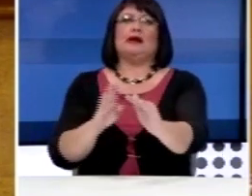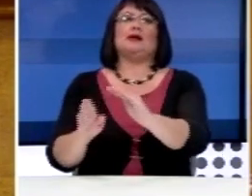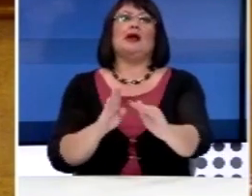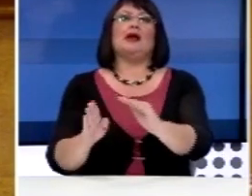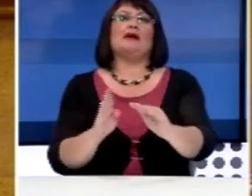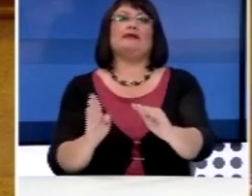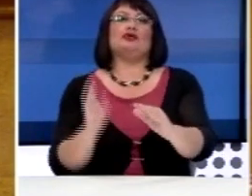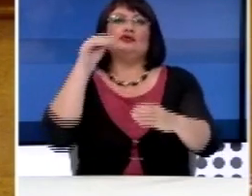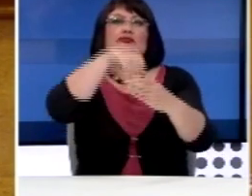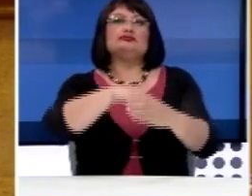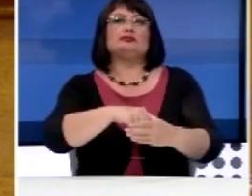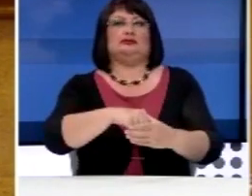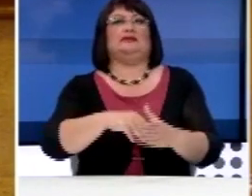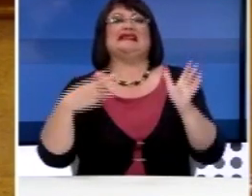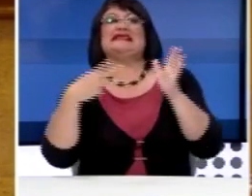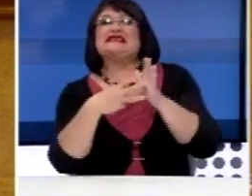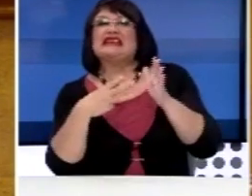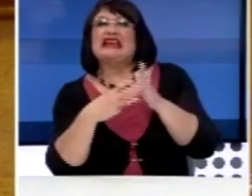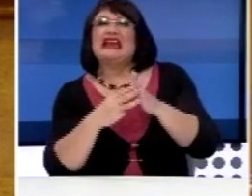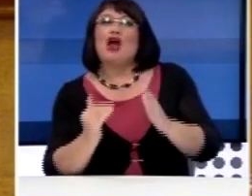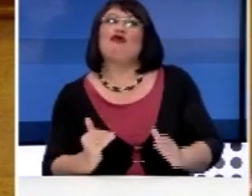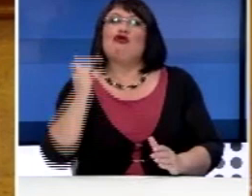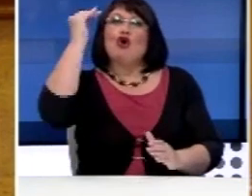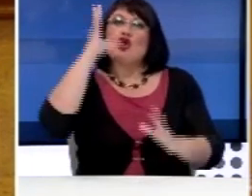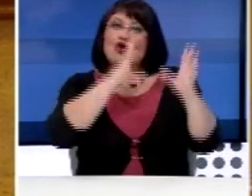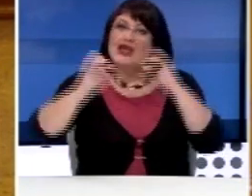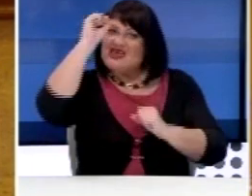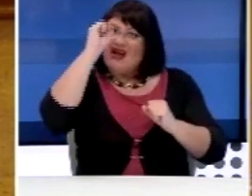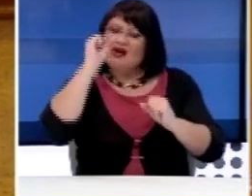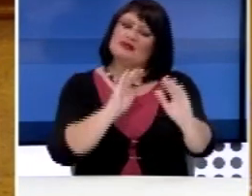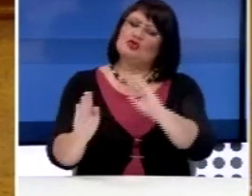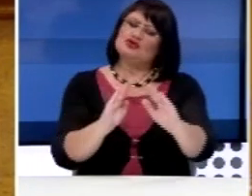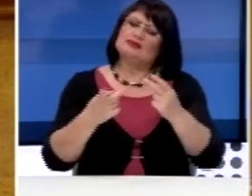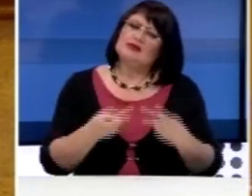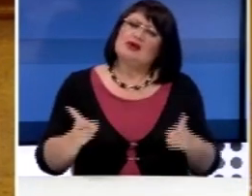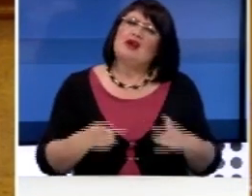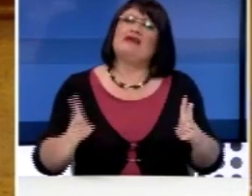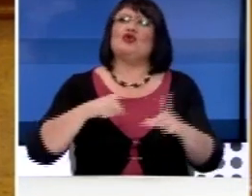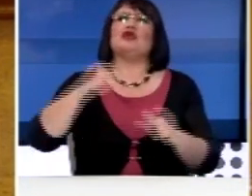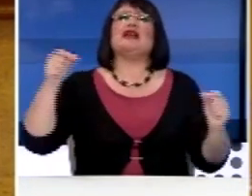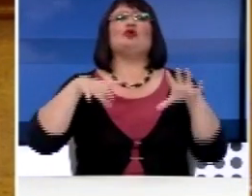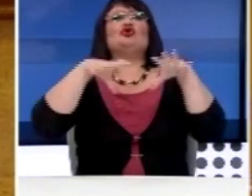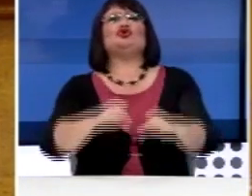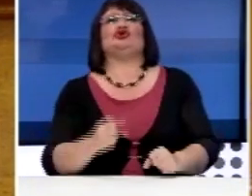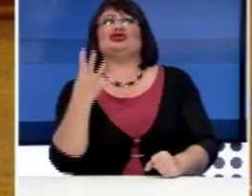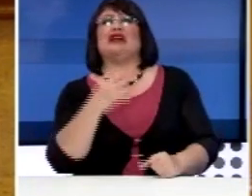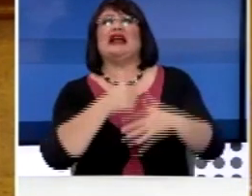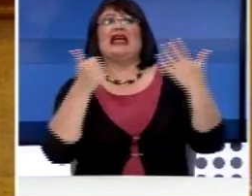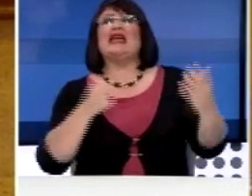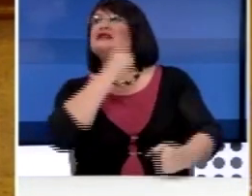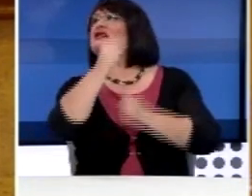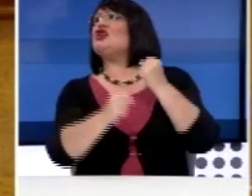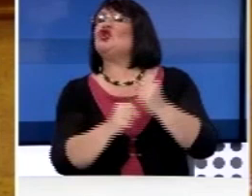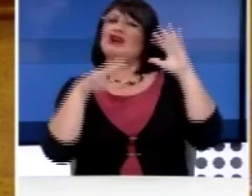τις επεμβάσεις στη Συρία, στο Βόρειο Ιράκ και τις δίνουν κάλυψη και για την κατοχή της Κύπρου εδώ και 46